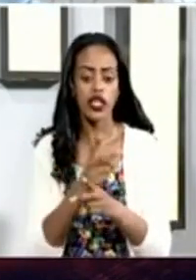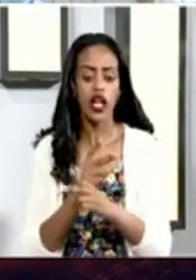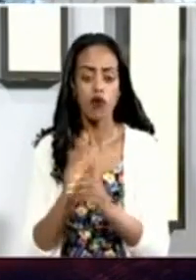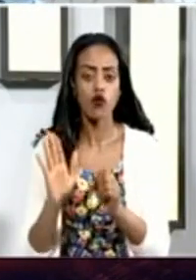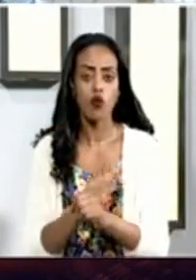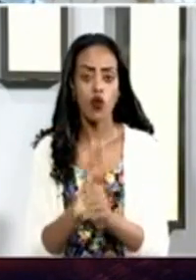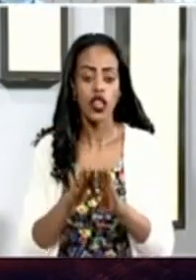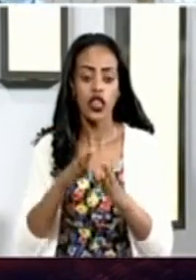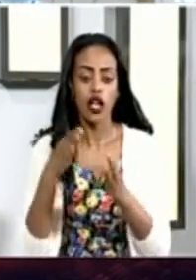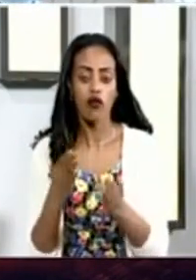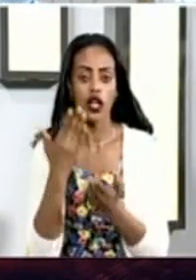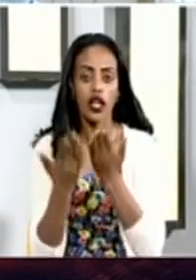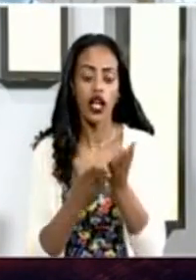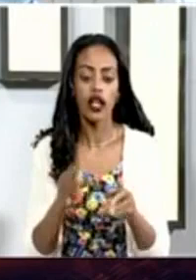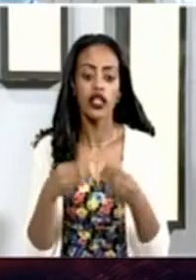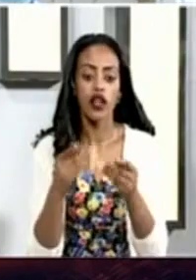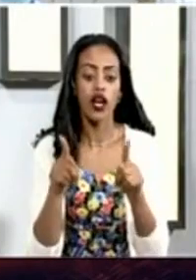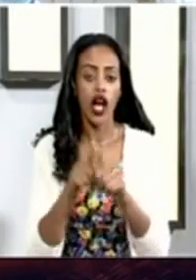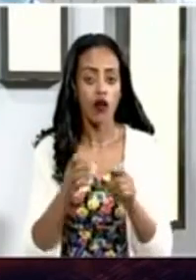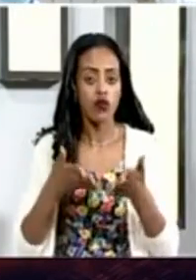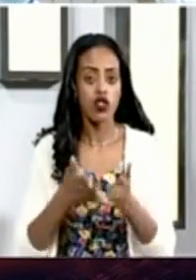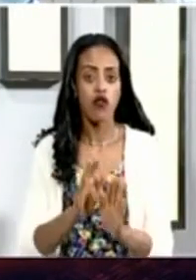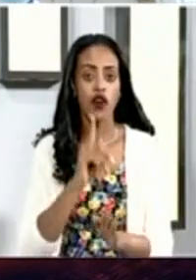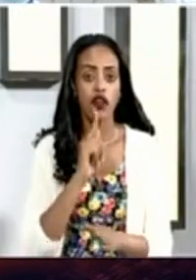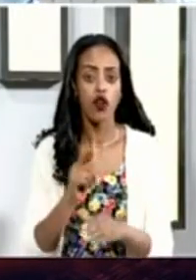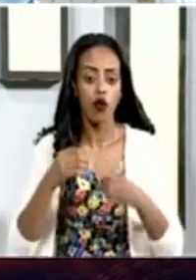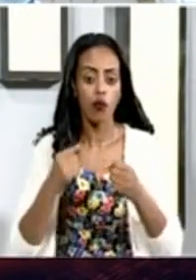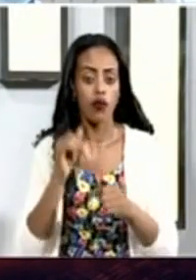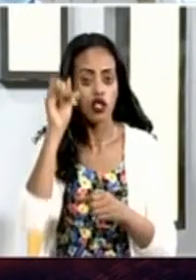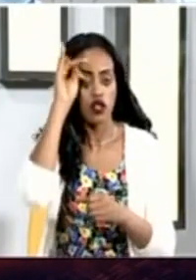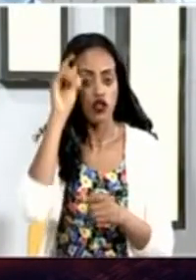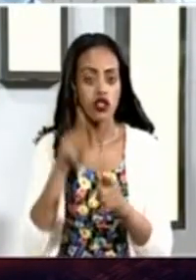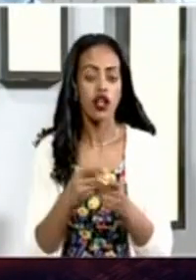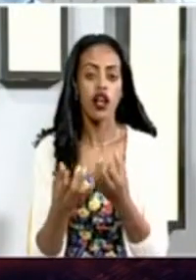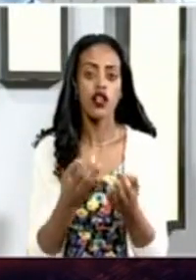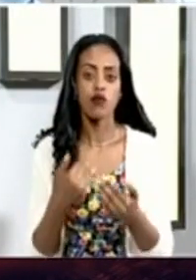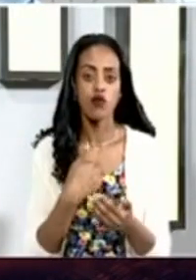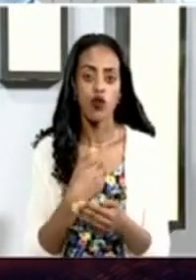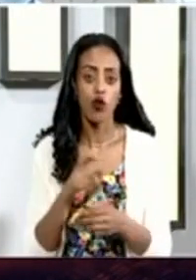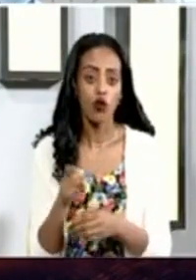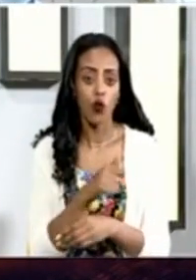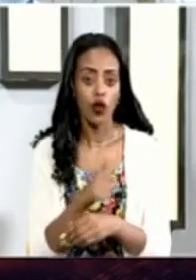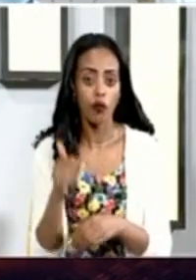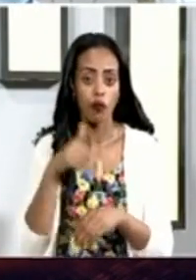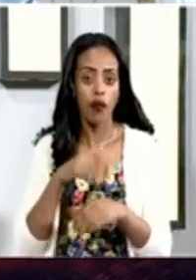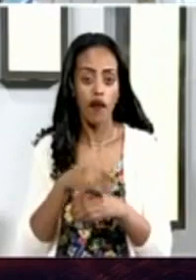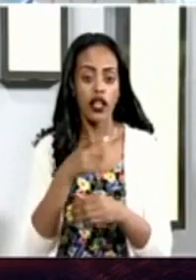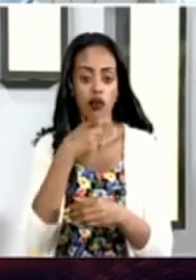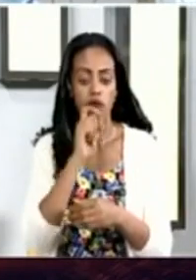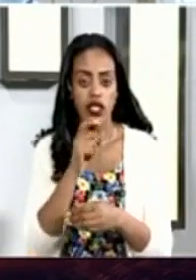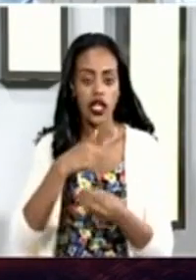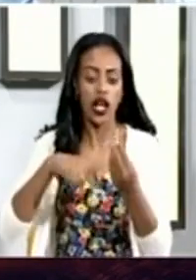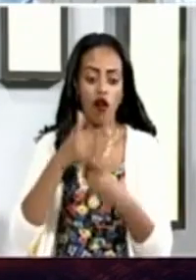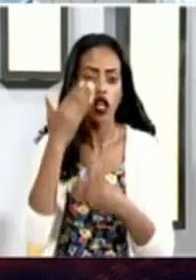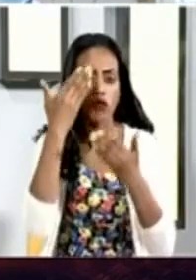ገባብ ተኸፊተን ግልጋሎት ንክህባ ከምዝተፈቅደ እዩ ባጃጃዴ ሳንዎ ሓቢሮም ዘለዉ። ይኹን እምበር ኣብያተ መስተ፣ ክበባት